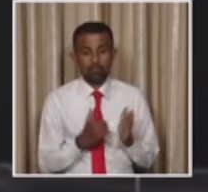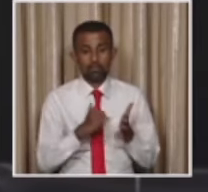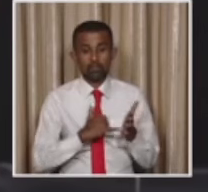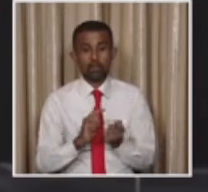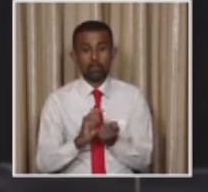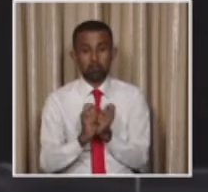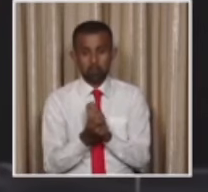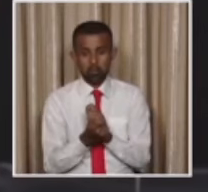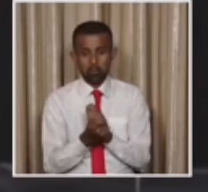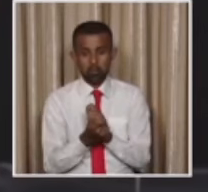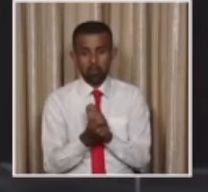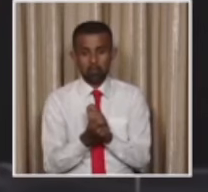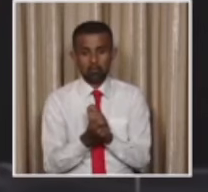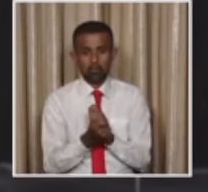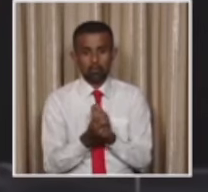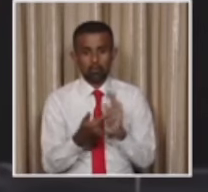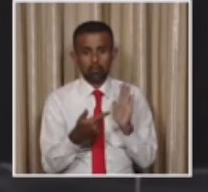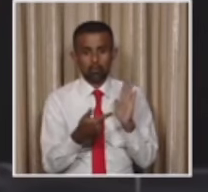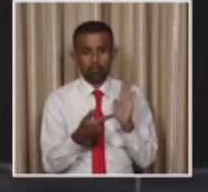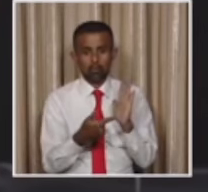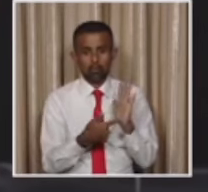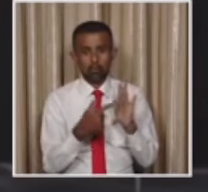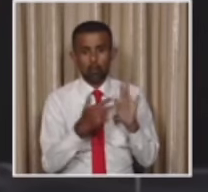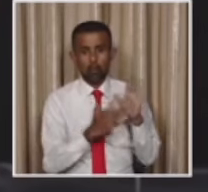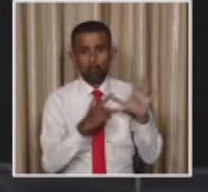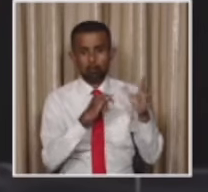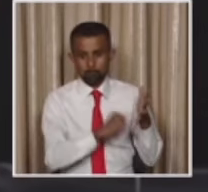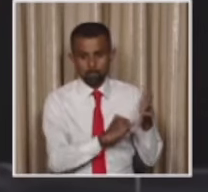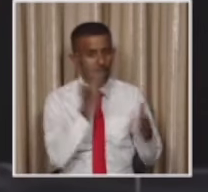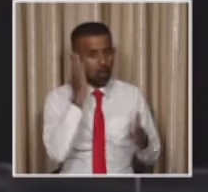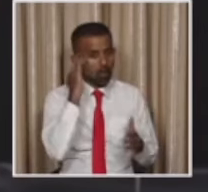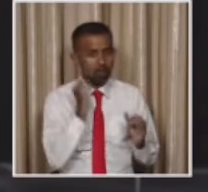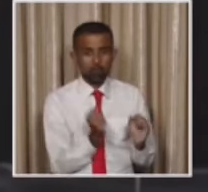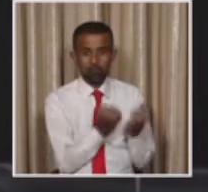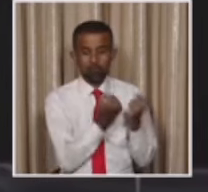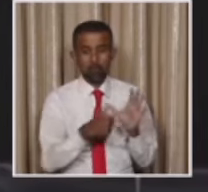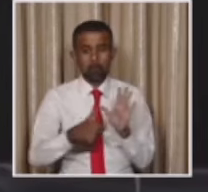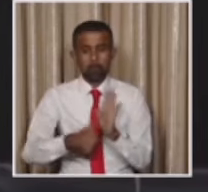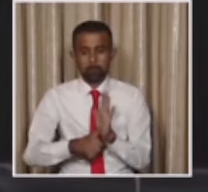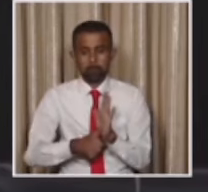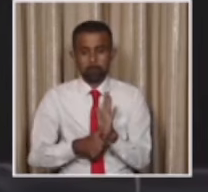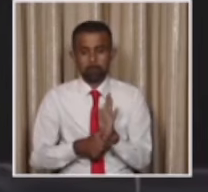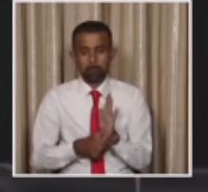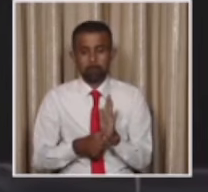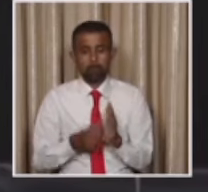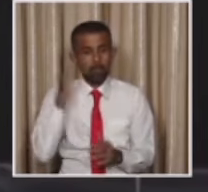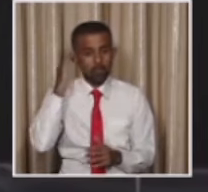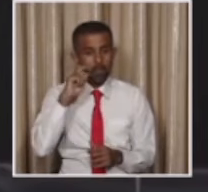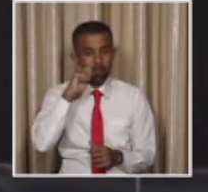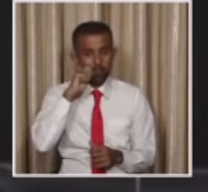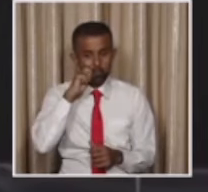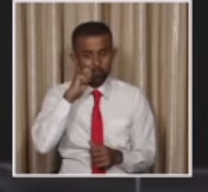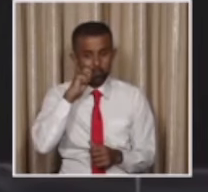ලිංගික ලිස් තෝමස්ගේ සිද්ධිය හොඳම උදාහරණය. කාන්තා සභ්‍ය බල ගැන්වීමේ පනත් කෙටුම්පතට ස්ත්‍රී පුරුෂ